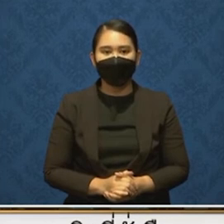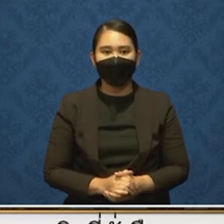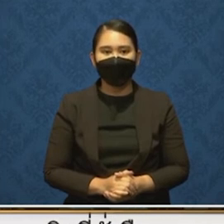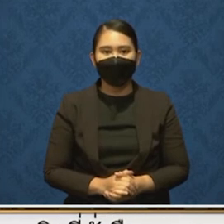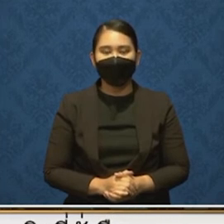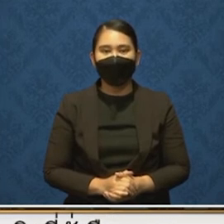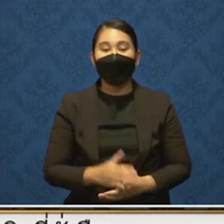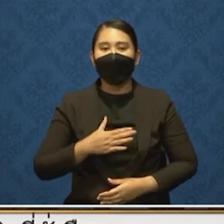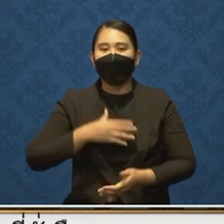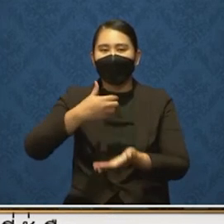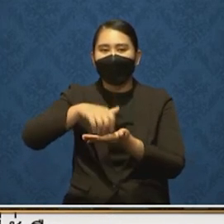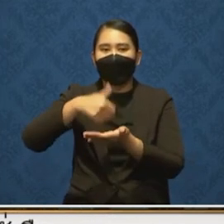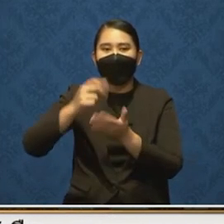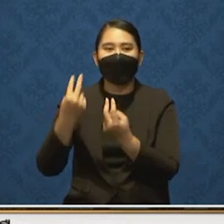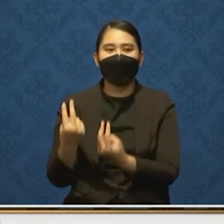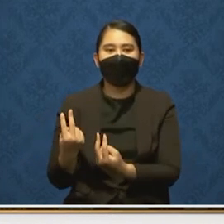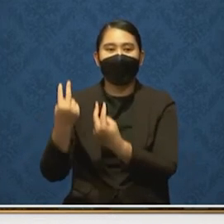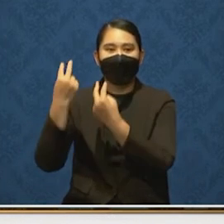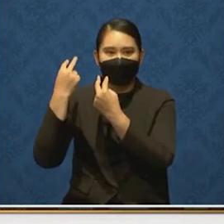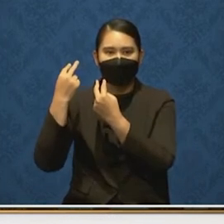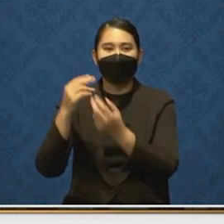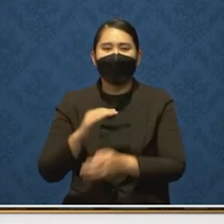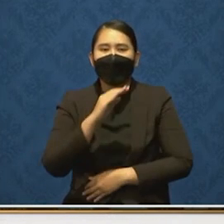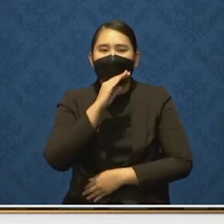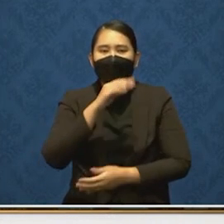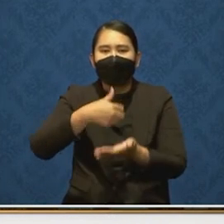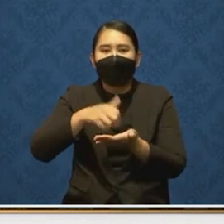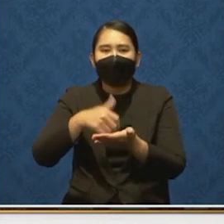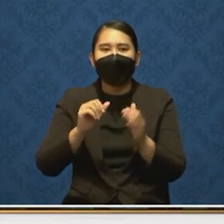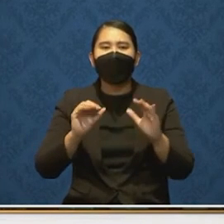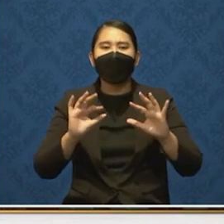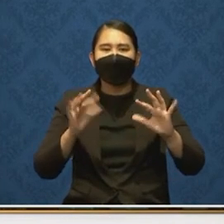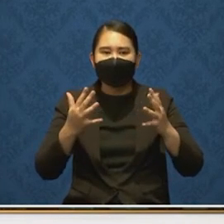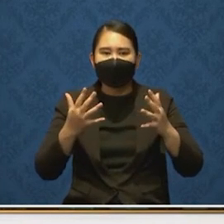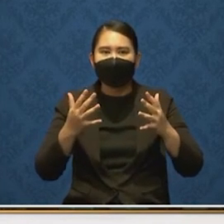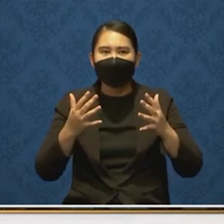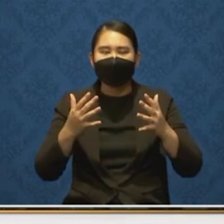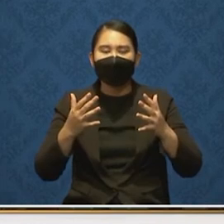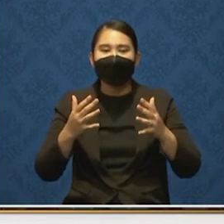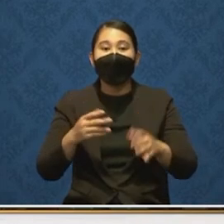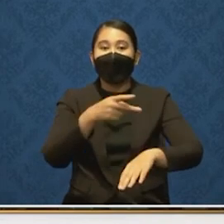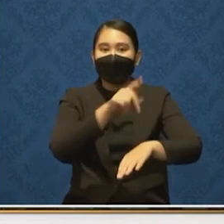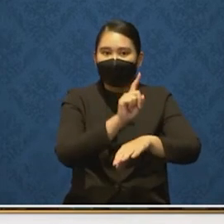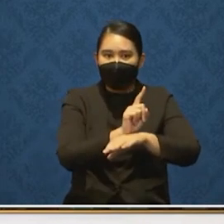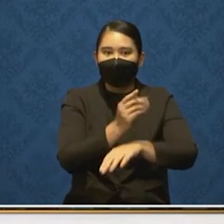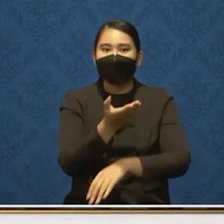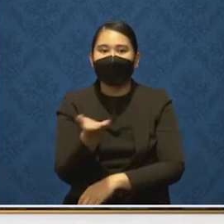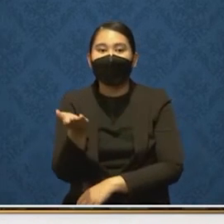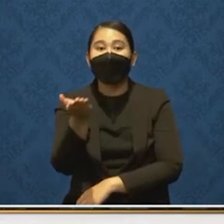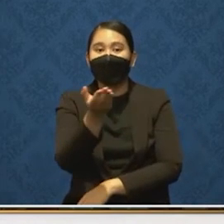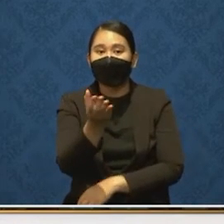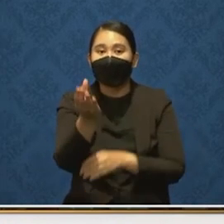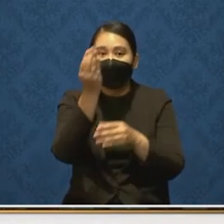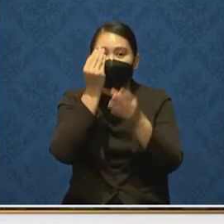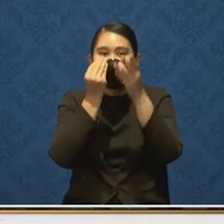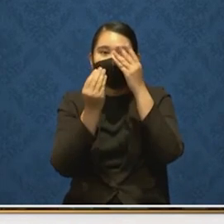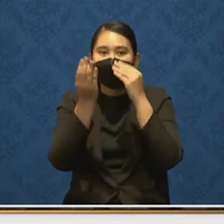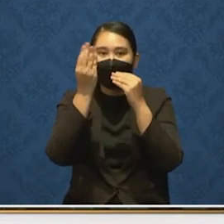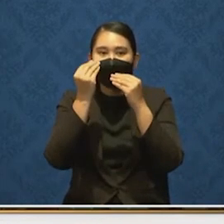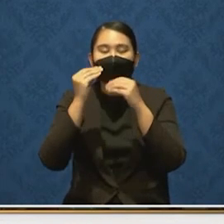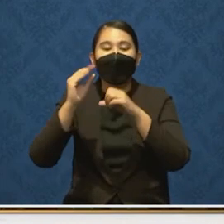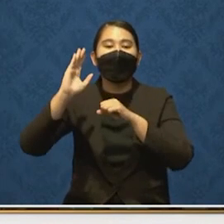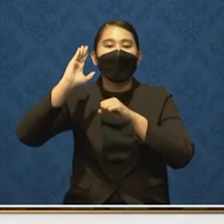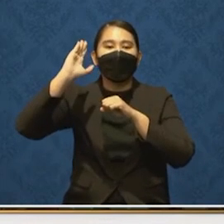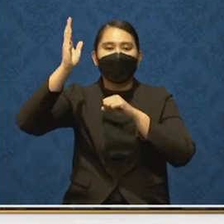สัเล็น้อยนะครับถ้าไม่ย้อนแล้ว มันจะท่านประทาและผู้ฟังจะได้อิปลาย